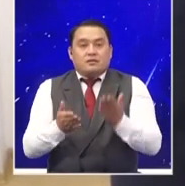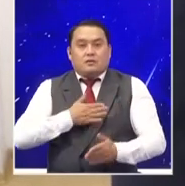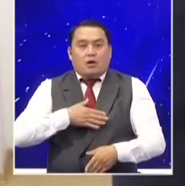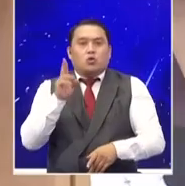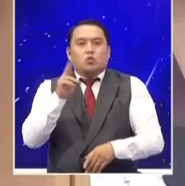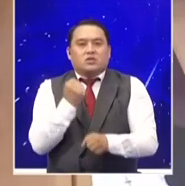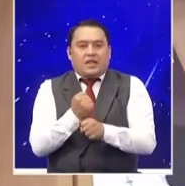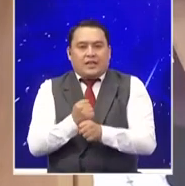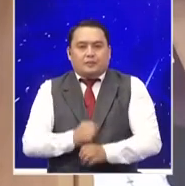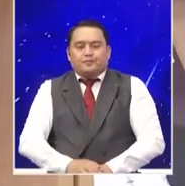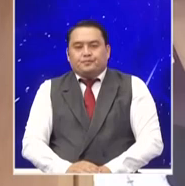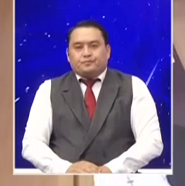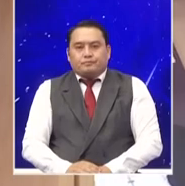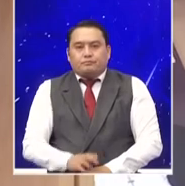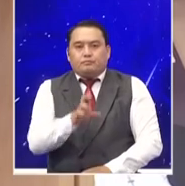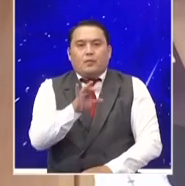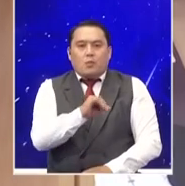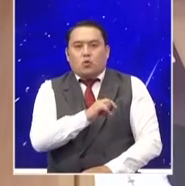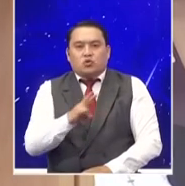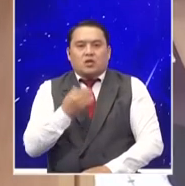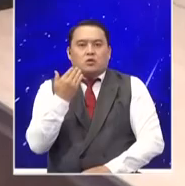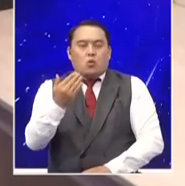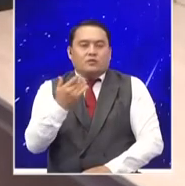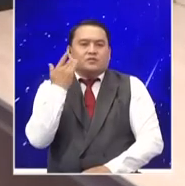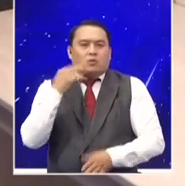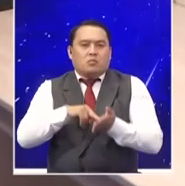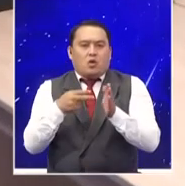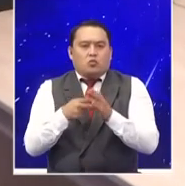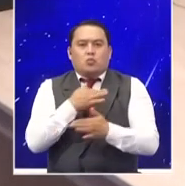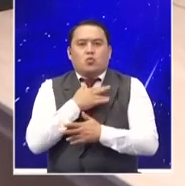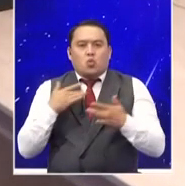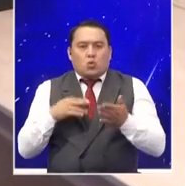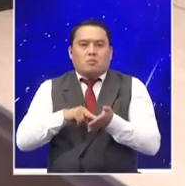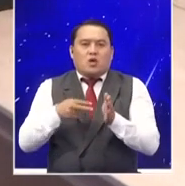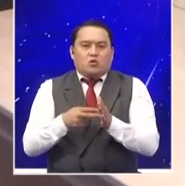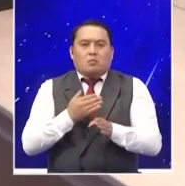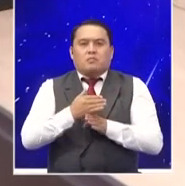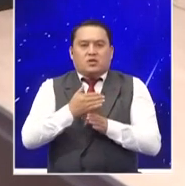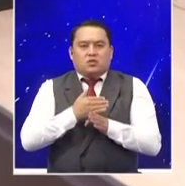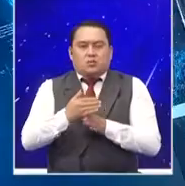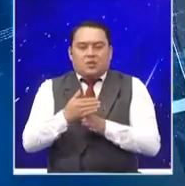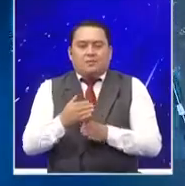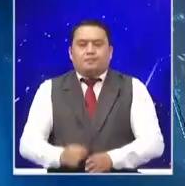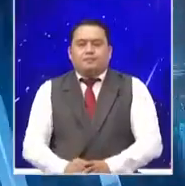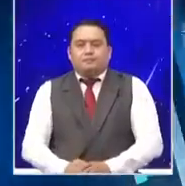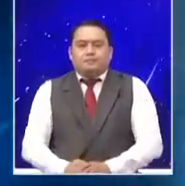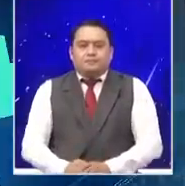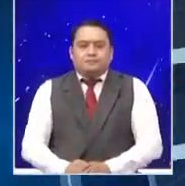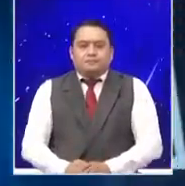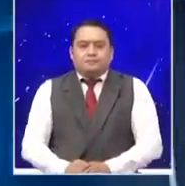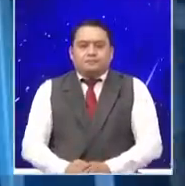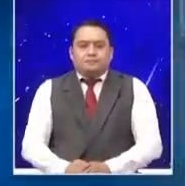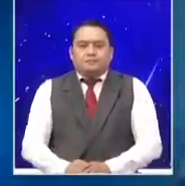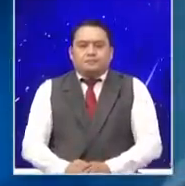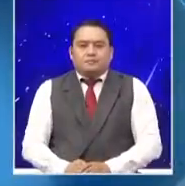это сделает? Бауржан Миралинов – человек слова и действий. У него много планов, и реализовывать он их планирует уже в этом году. Евгения Присяжная,